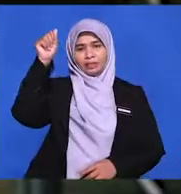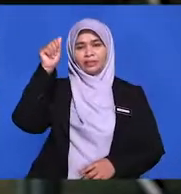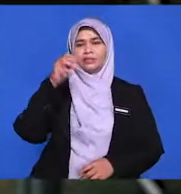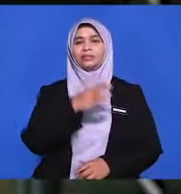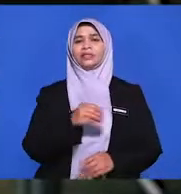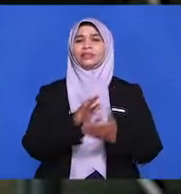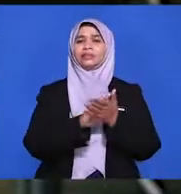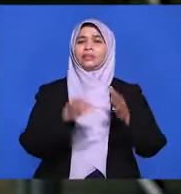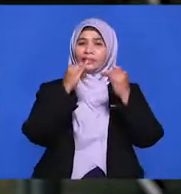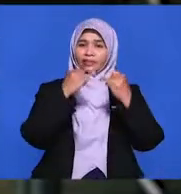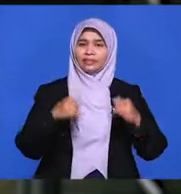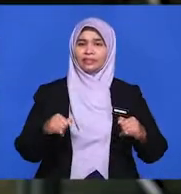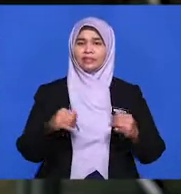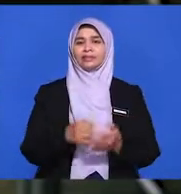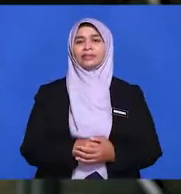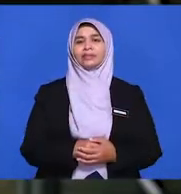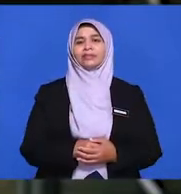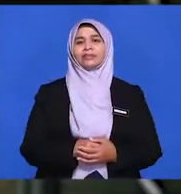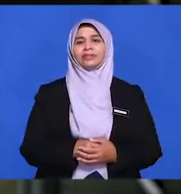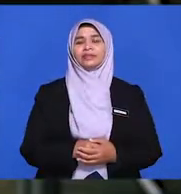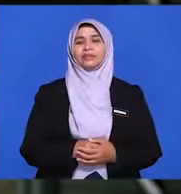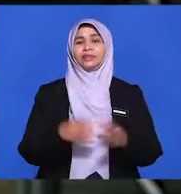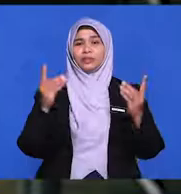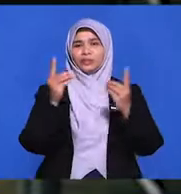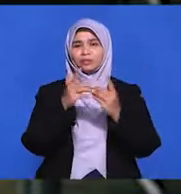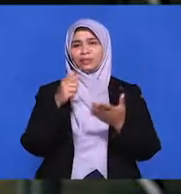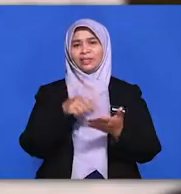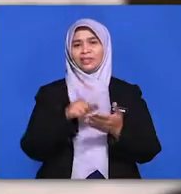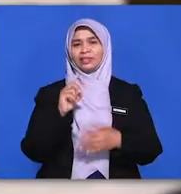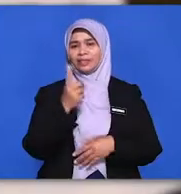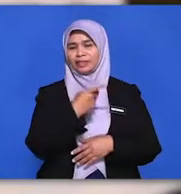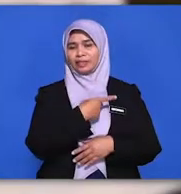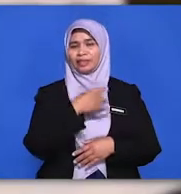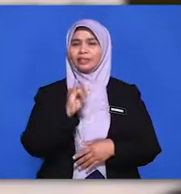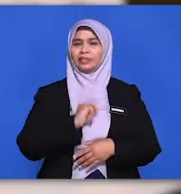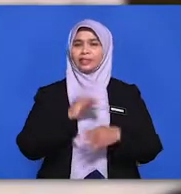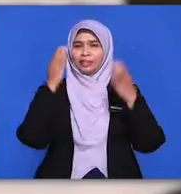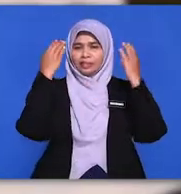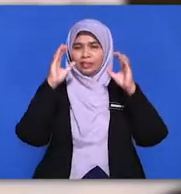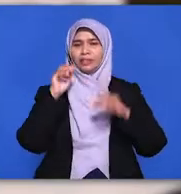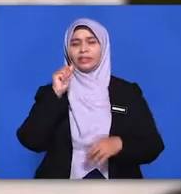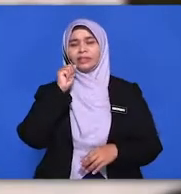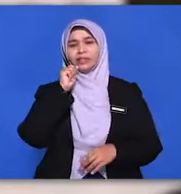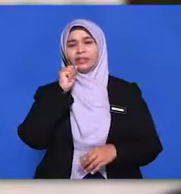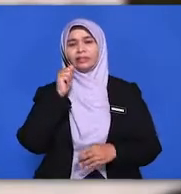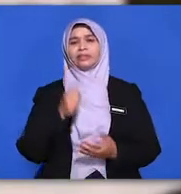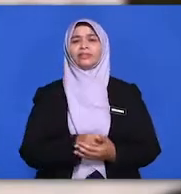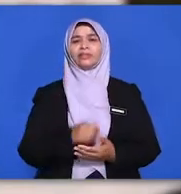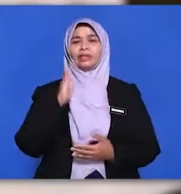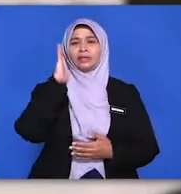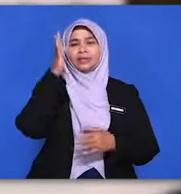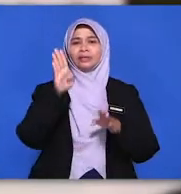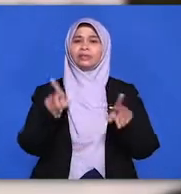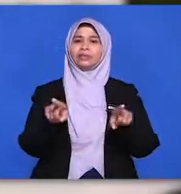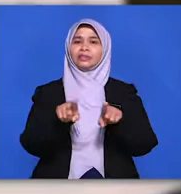Assalamualaikum dan selamat sejahtera. Hai, berjumpa lagi kita. Saya Cikgu Azami Abu Bakar akan